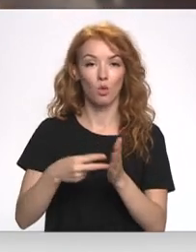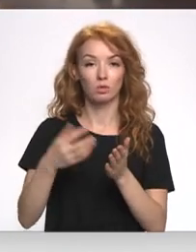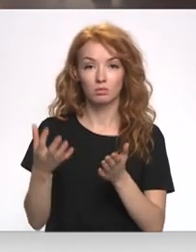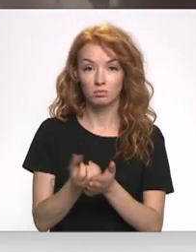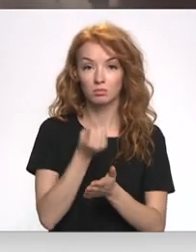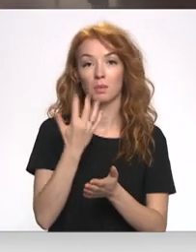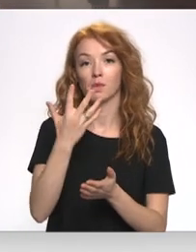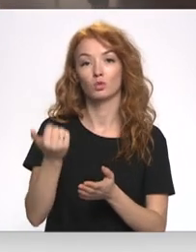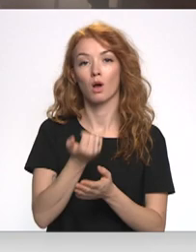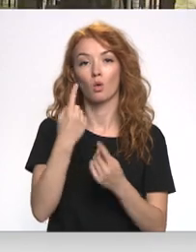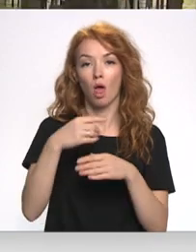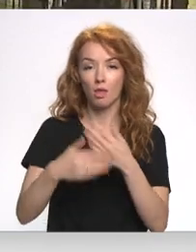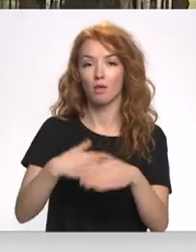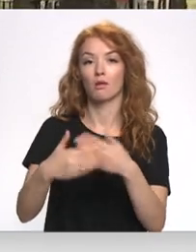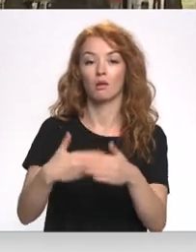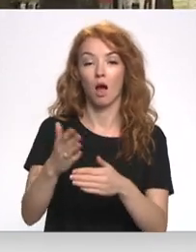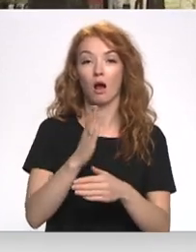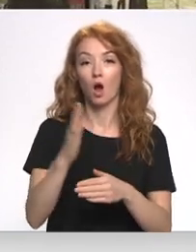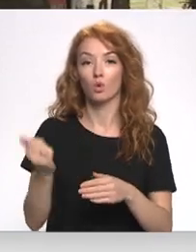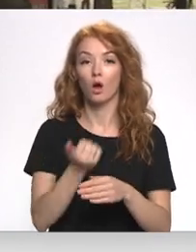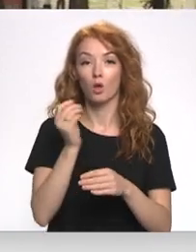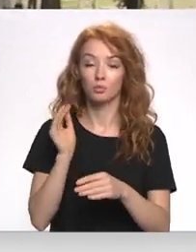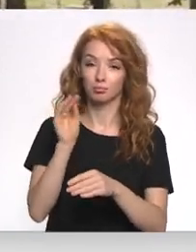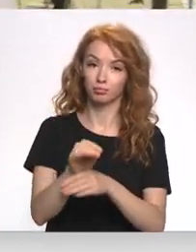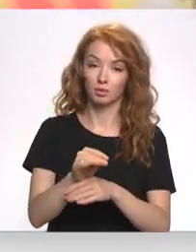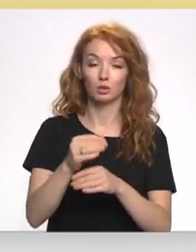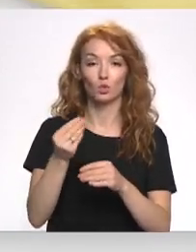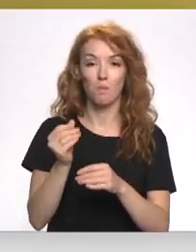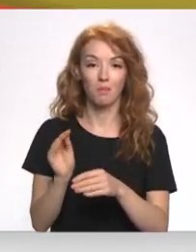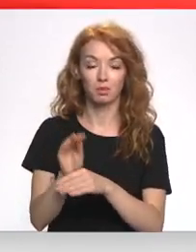pakāpeniski 5 gadu laikā, katru gadu atalgojumu palielinot par attiecīgu